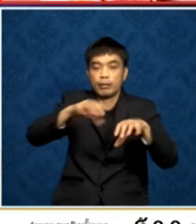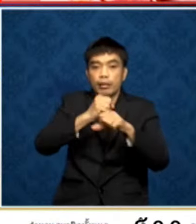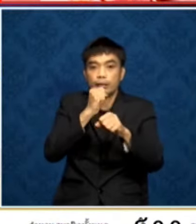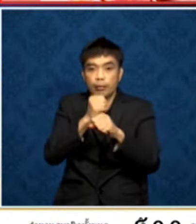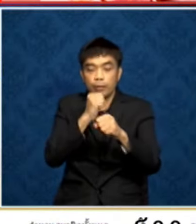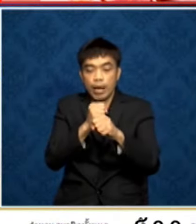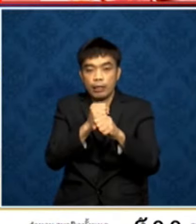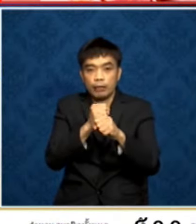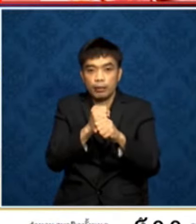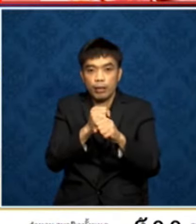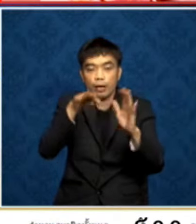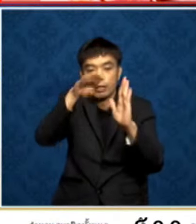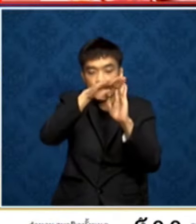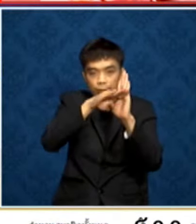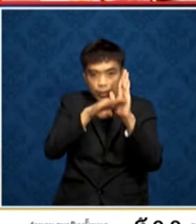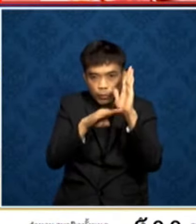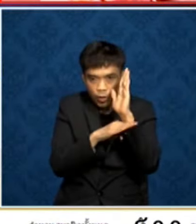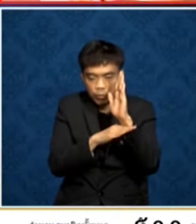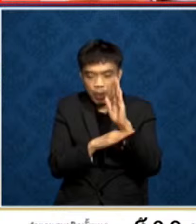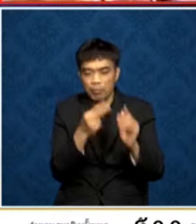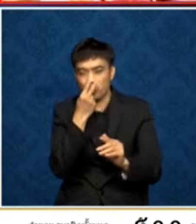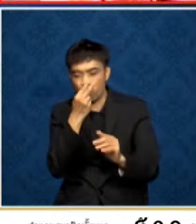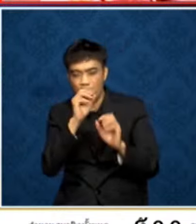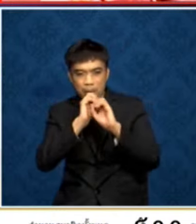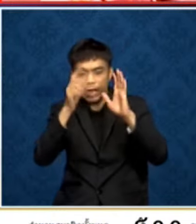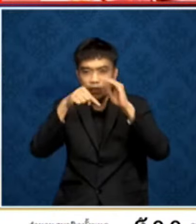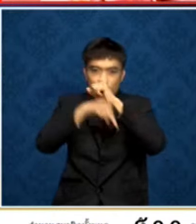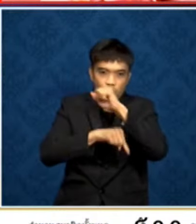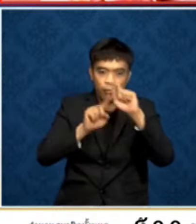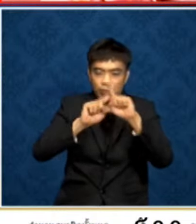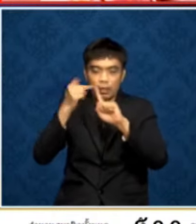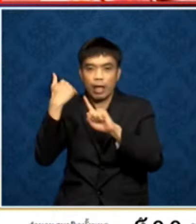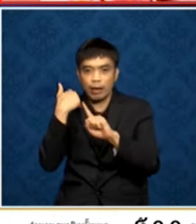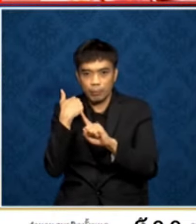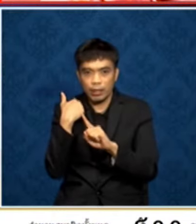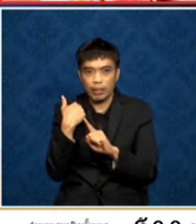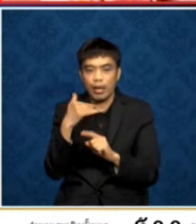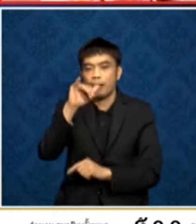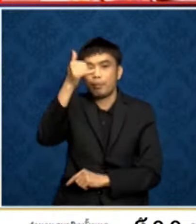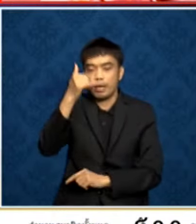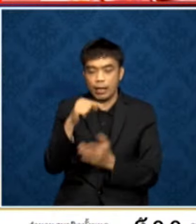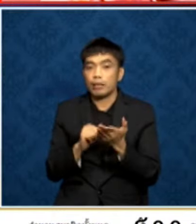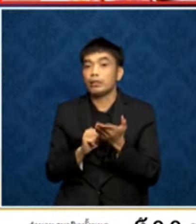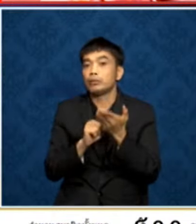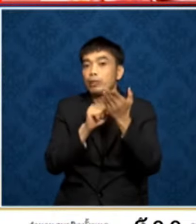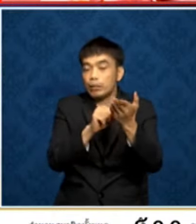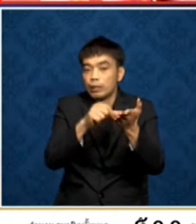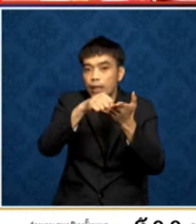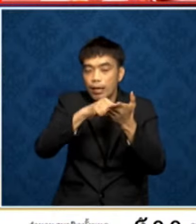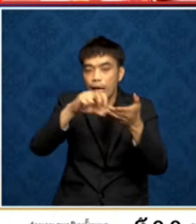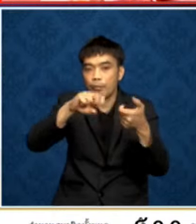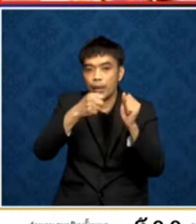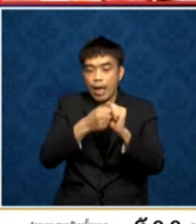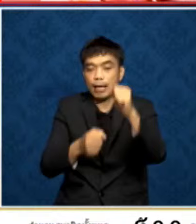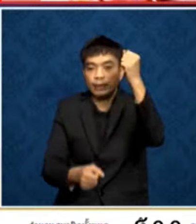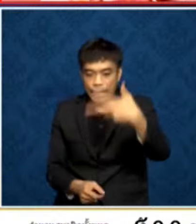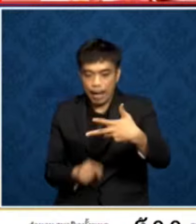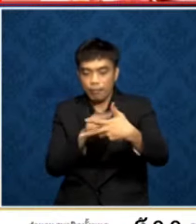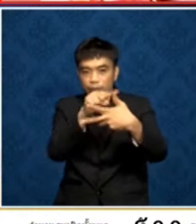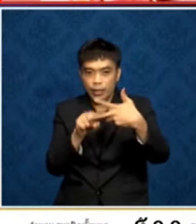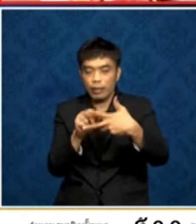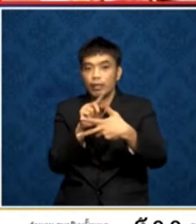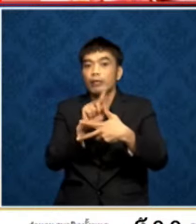เกิดช่องทำให้เกิดความไม่โปร่งใสแบบคาหนังคาเขานำไปสู่การเสนอคำตอบในการแก้ไขปัญหา 3คาค่ะ